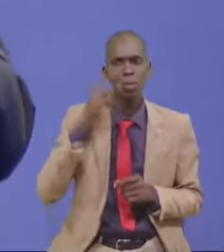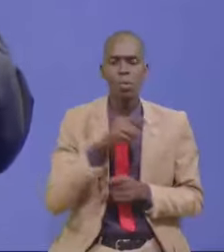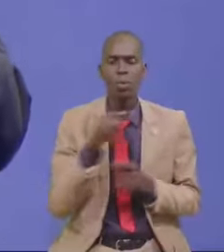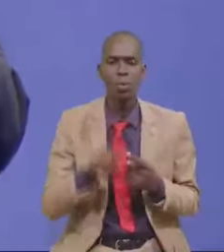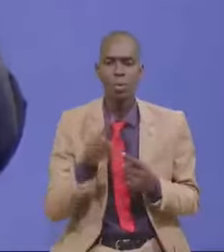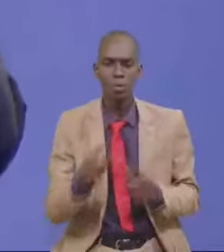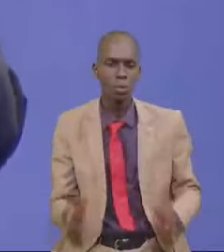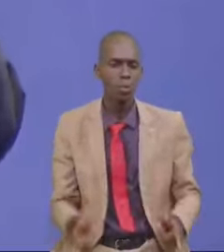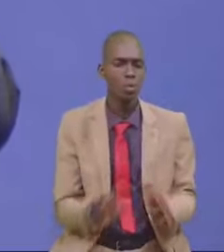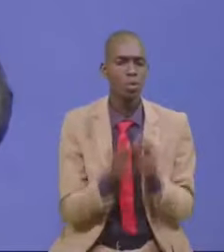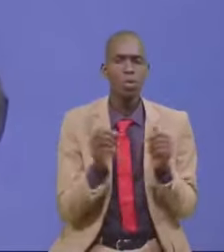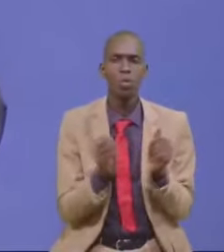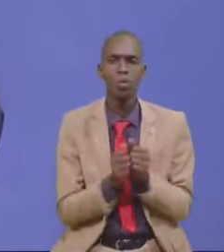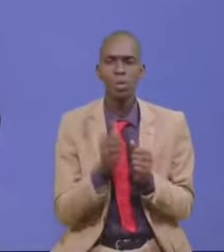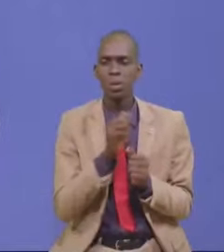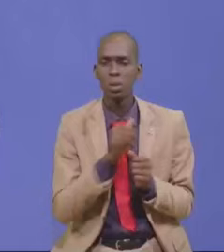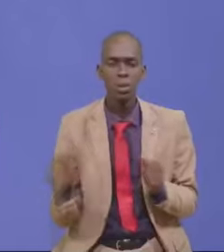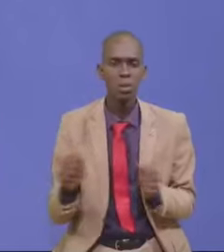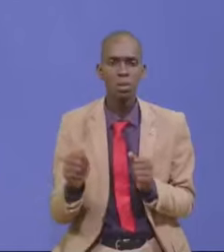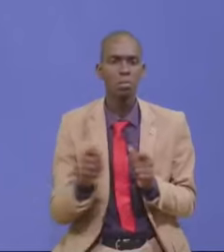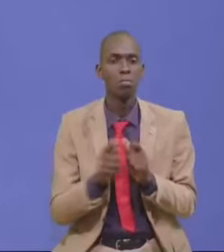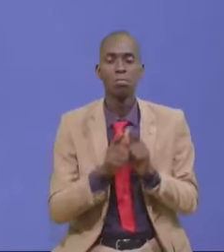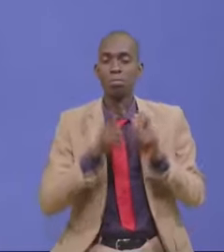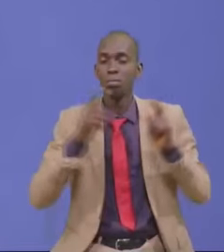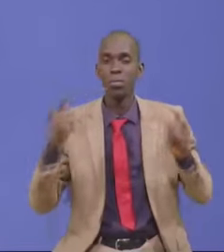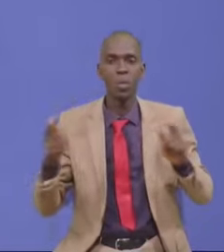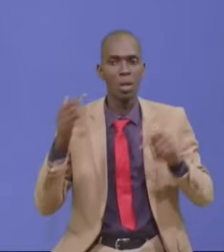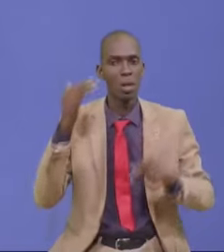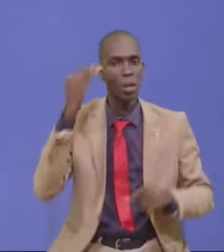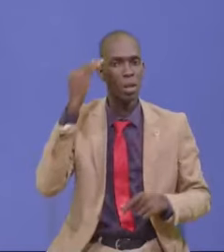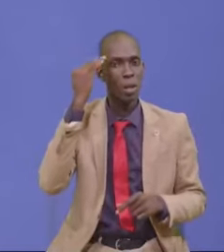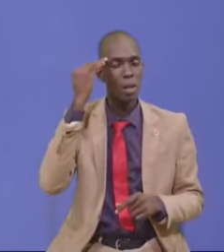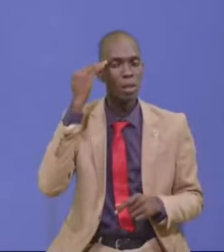Tu vas changer quand tu verras une tête plus profonde.